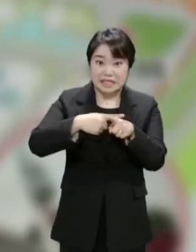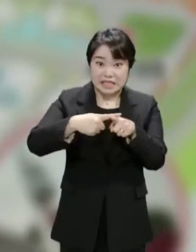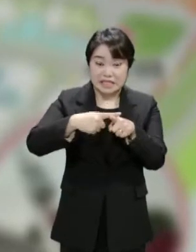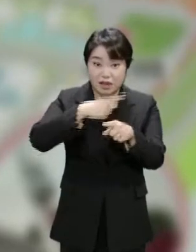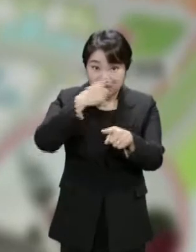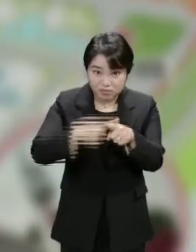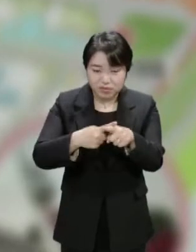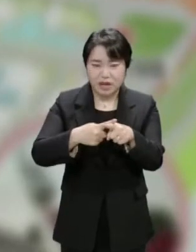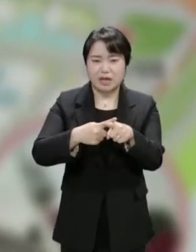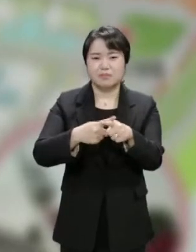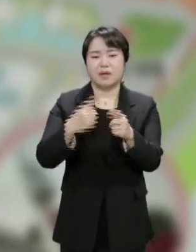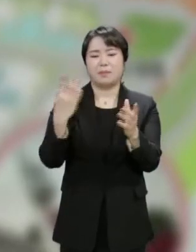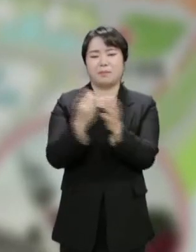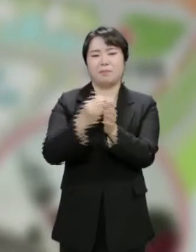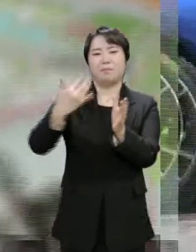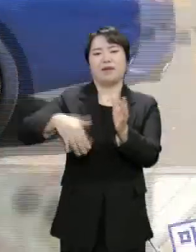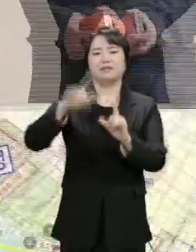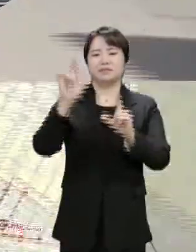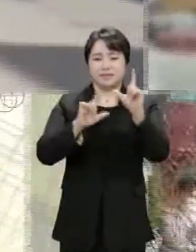있거나 미완성 상태입니다.